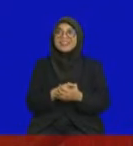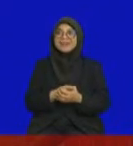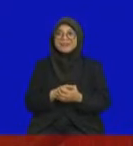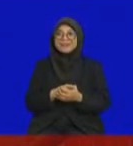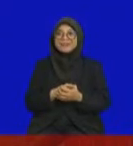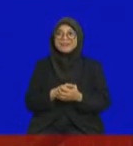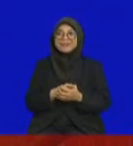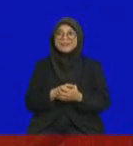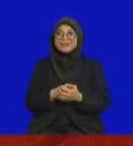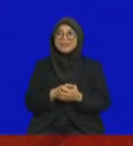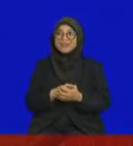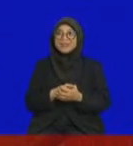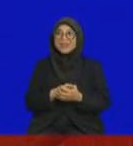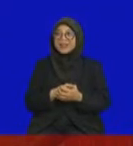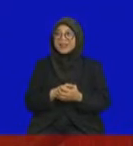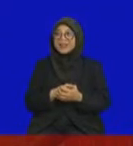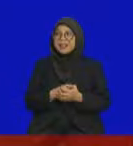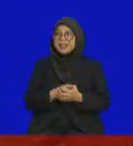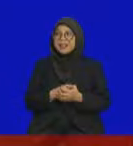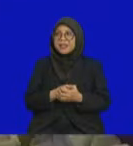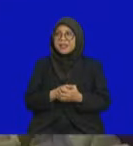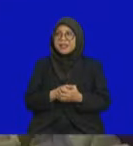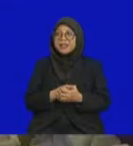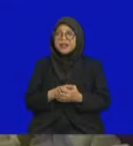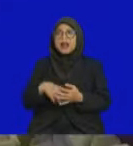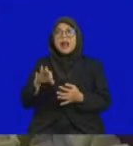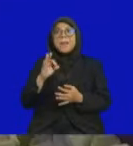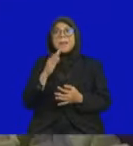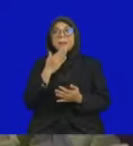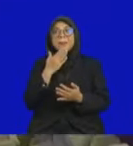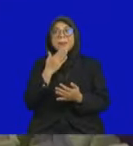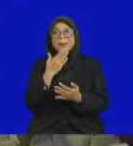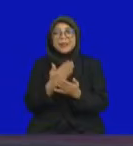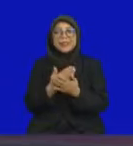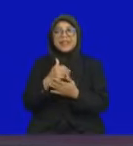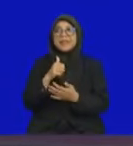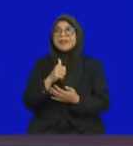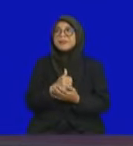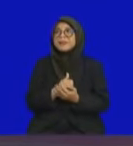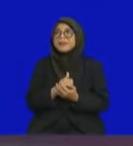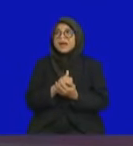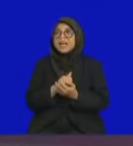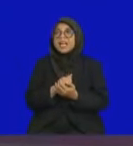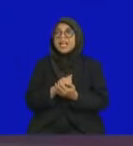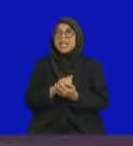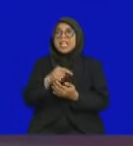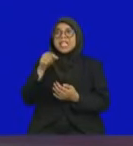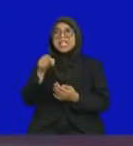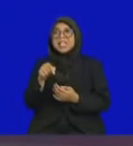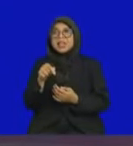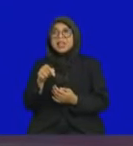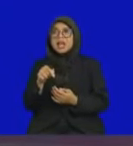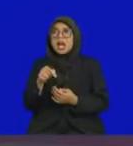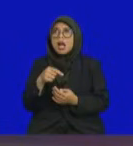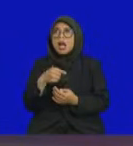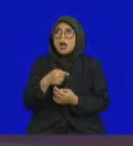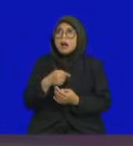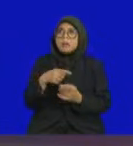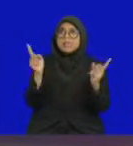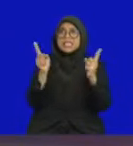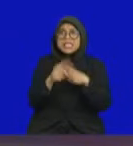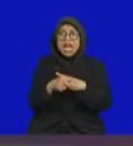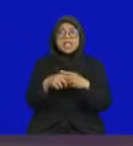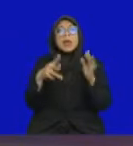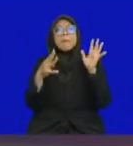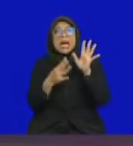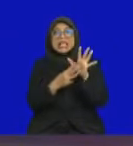ini Baik eh terima kasih salah satu yang menjadi